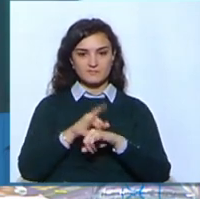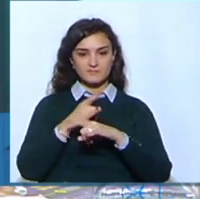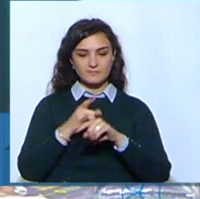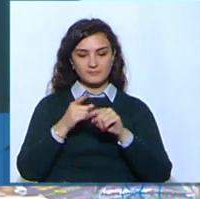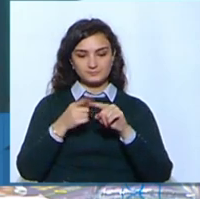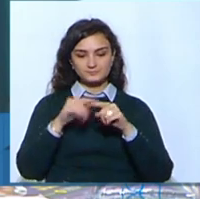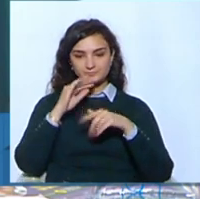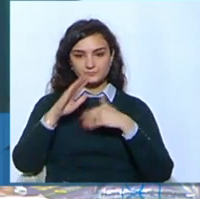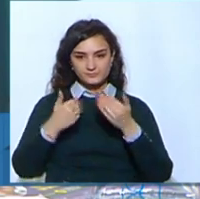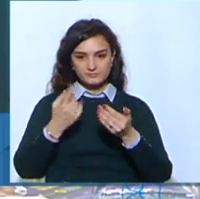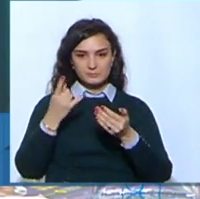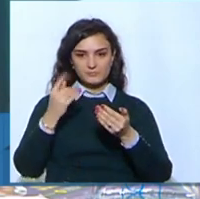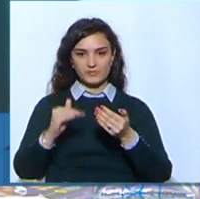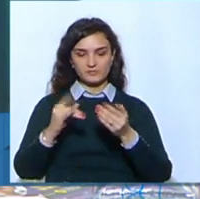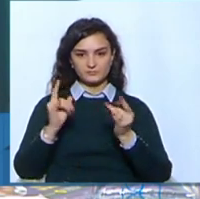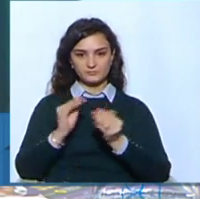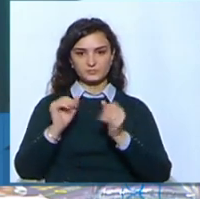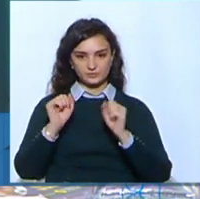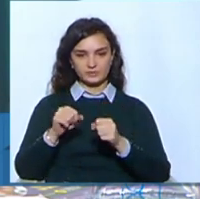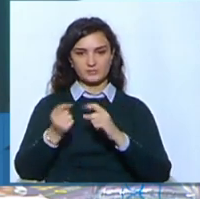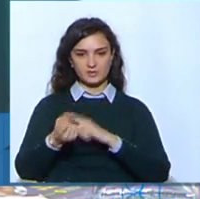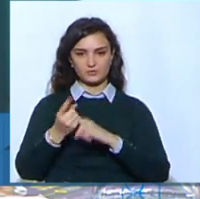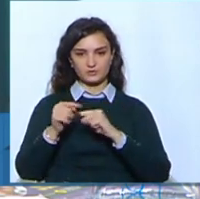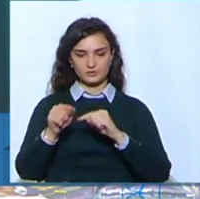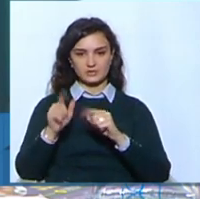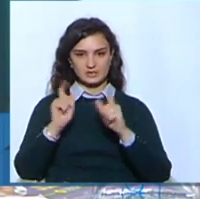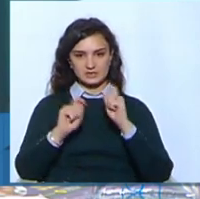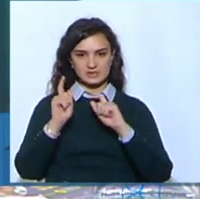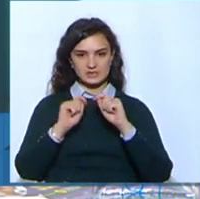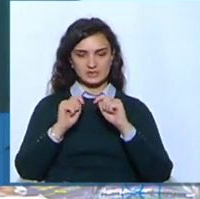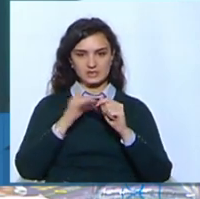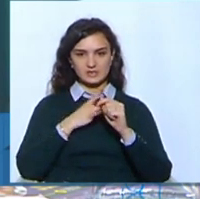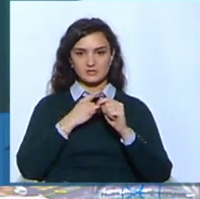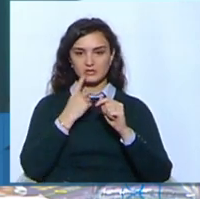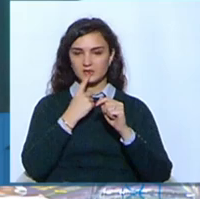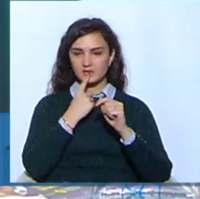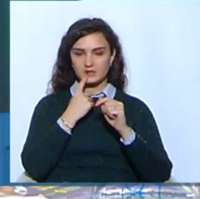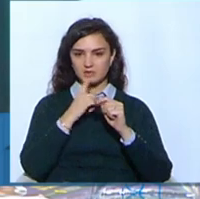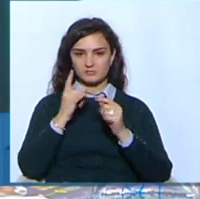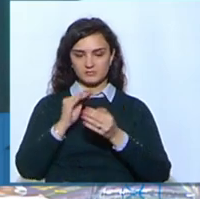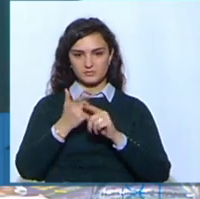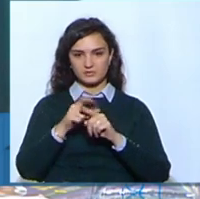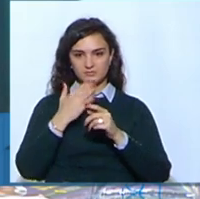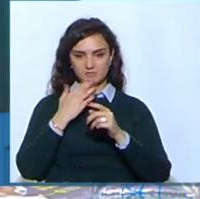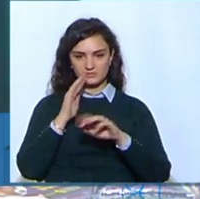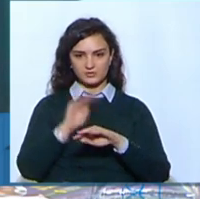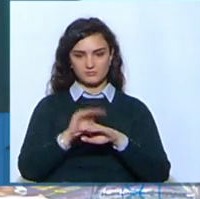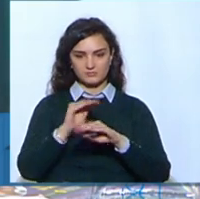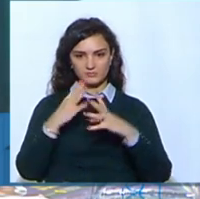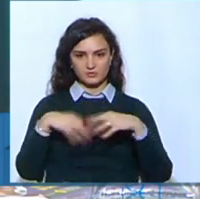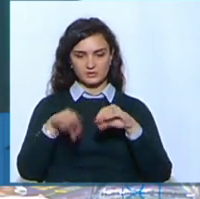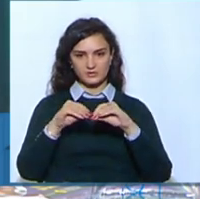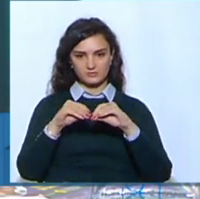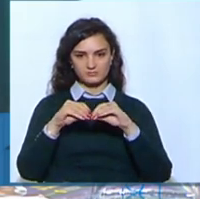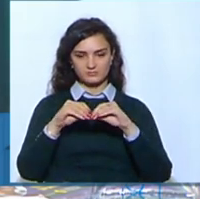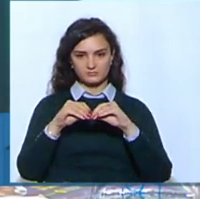გამოვლის შემდეგ ბავშვს ახალშობილს შეიძლება აღმოაჩნდეს რძიანა თეთრი ნადები, რომელსაც ძალიან ადვილად შეამჩნევს ხოლმე ოჯახის